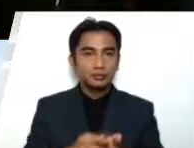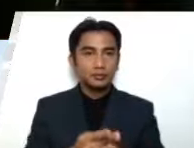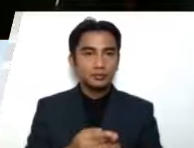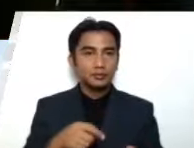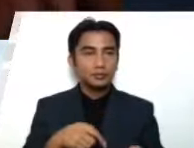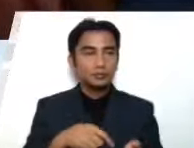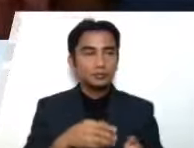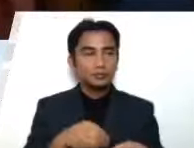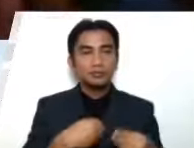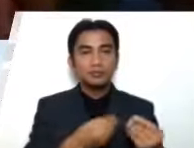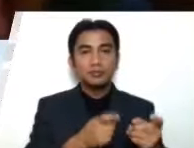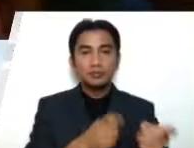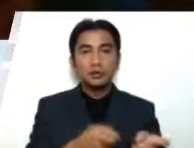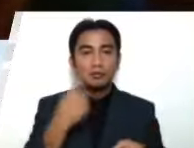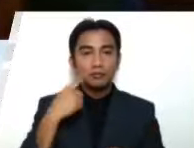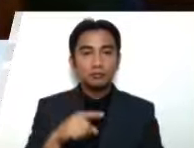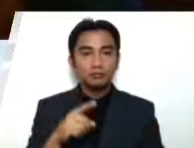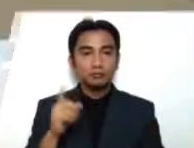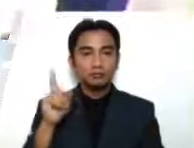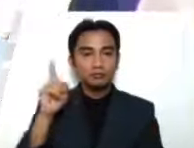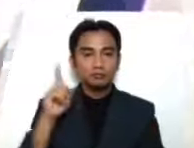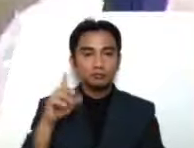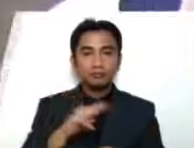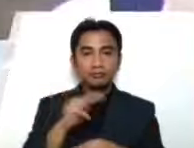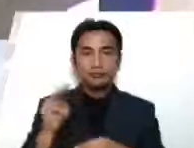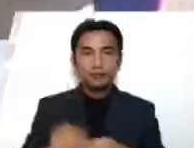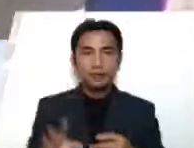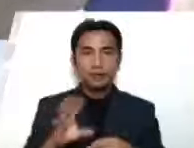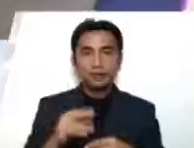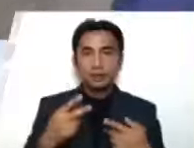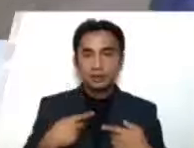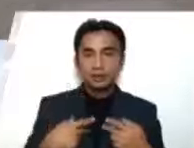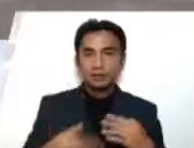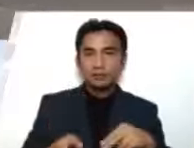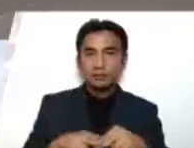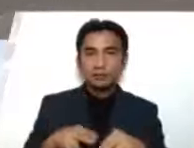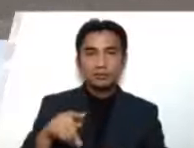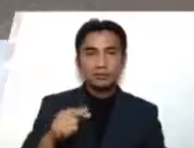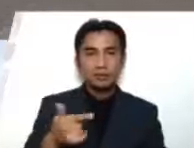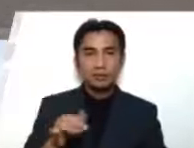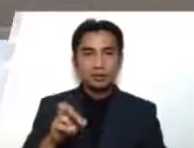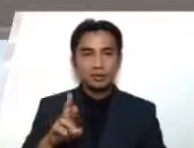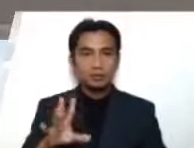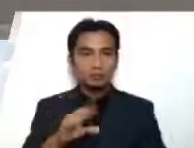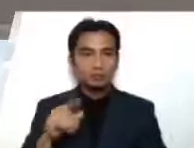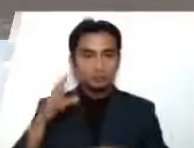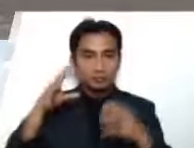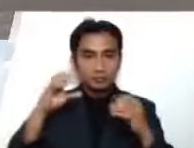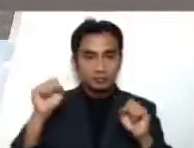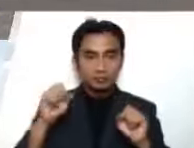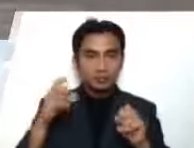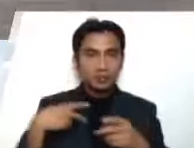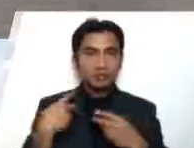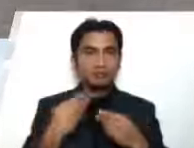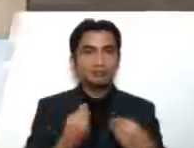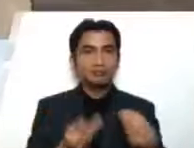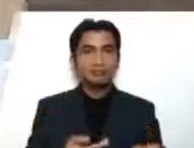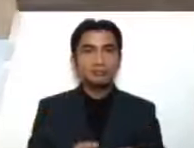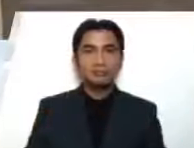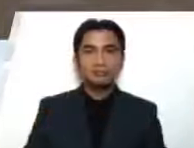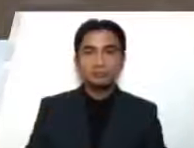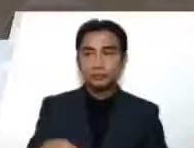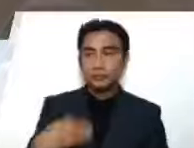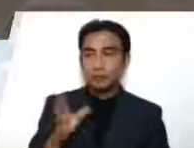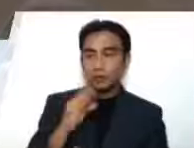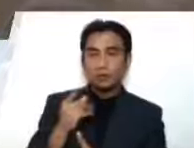million mula kay Pangulong Marcos at PAGCOR dagdag naman sa Cash and cenes at mga pabuya kay two-time gold medalist Carlos yulo ang